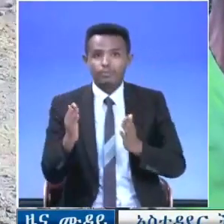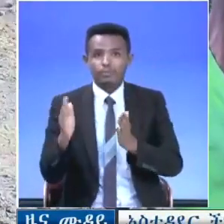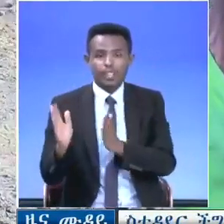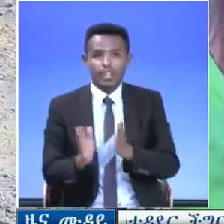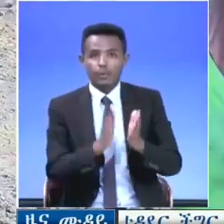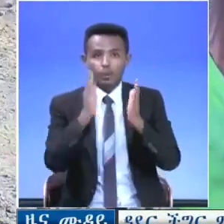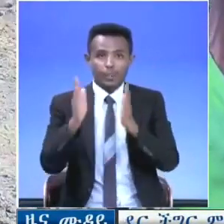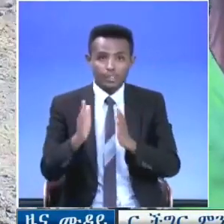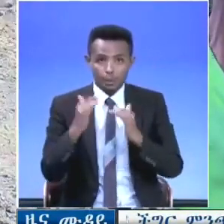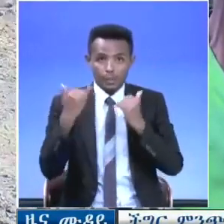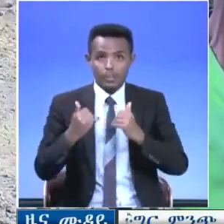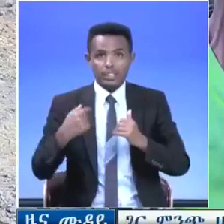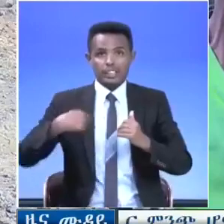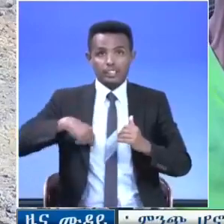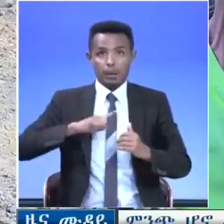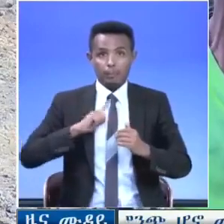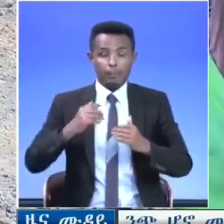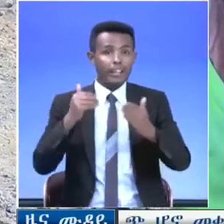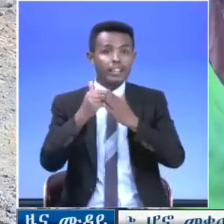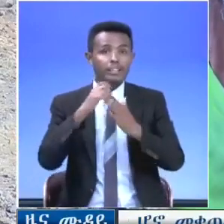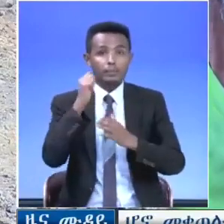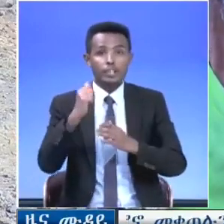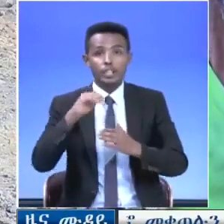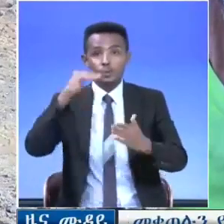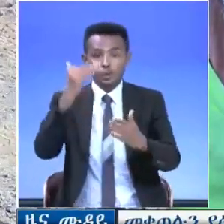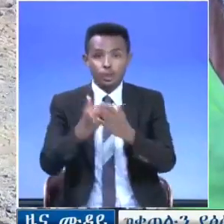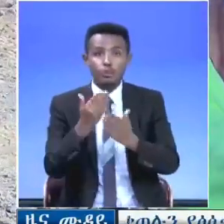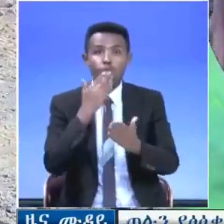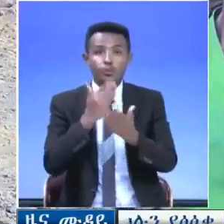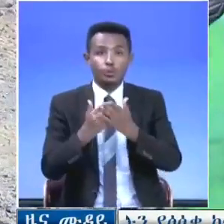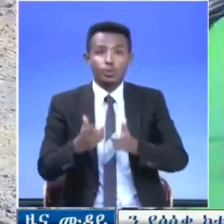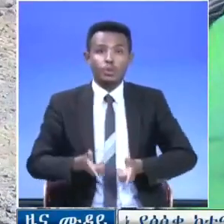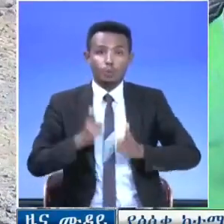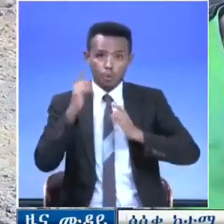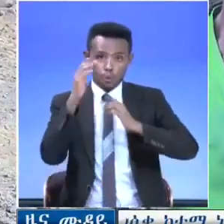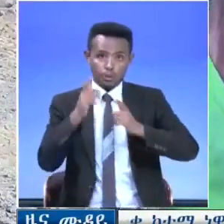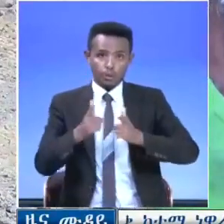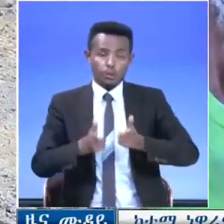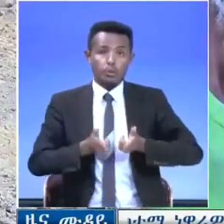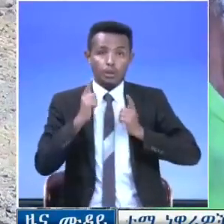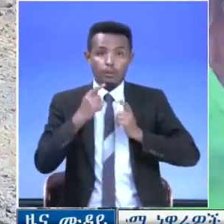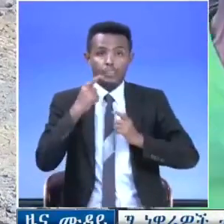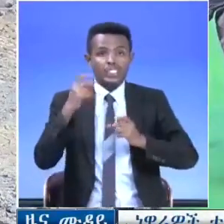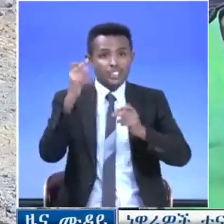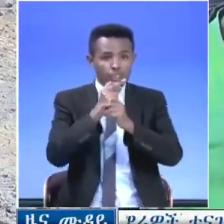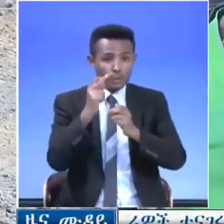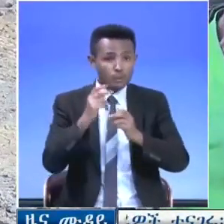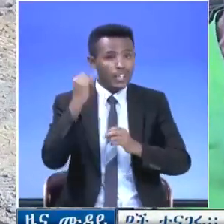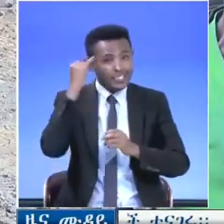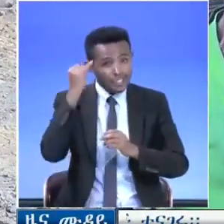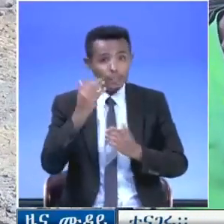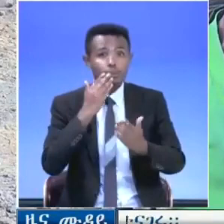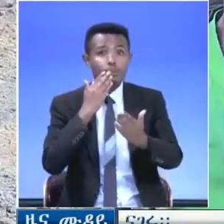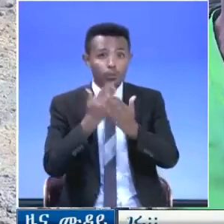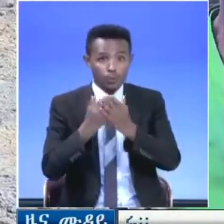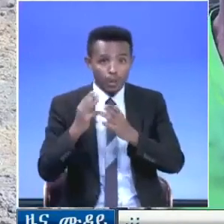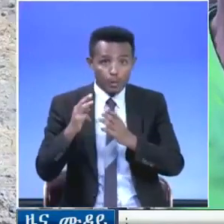ቢዋገር ለልጆቻችን ጥሩ ኑሮ ይኖራሉ ብዬ ግምታል እና ድርጅቱ አስተሳሰቡ ጥሩ ነው። መንገዱ ግን በትክክል ተሰርቶ